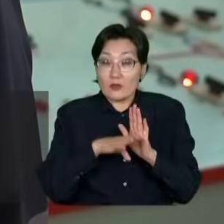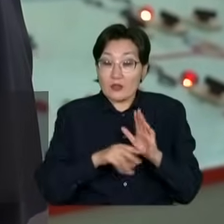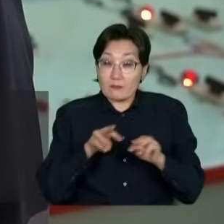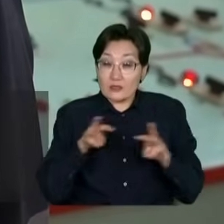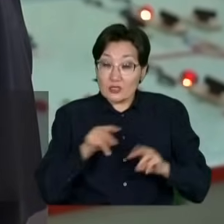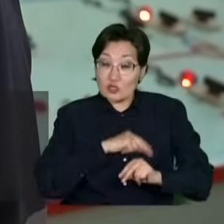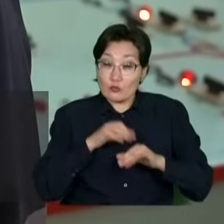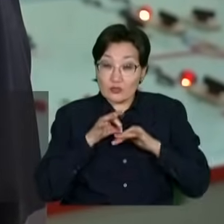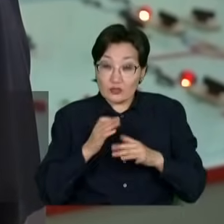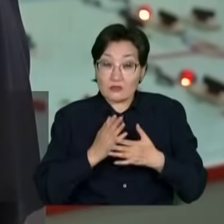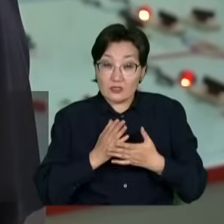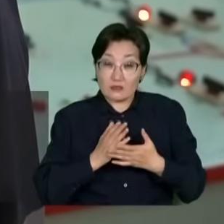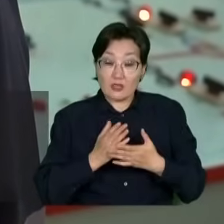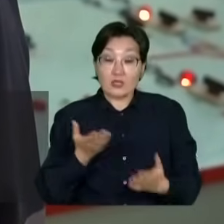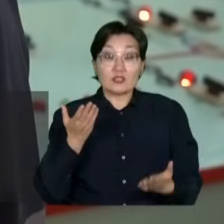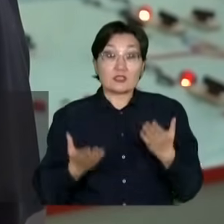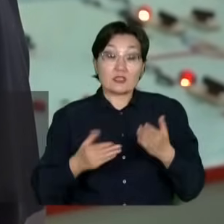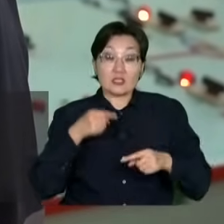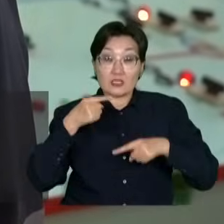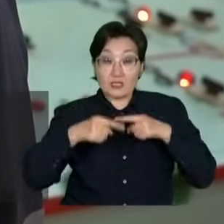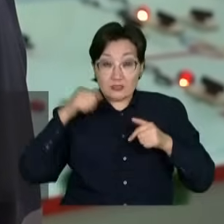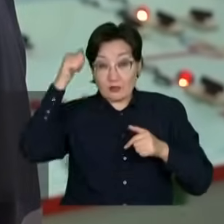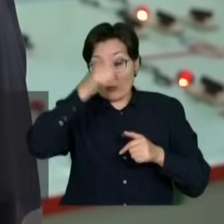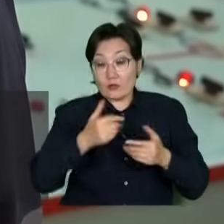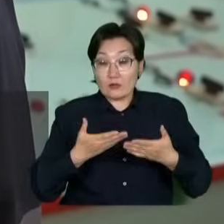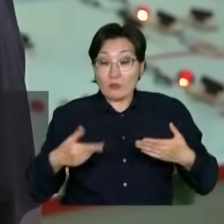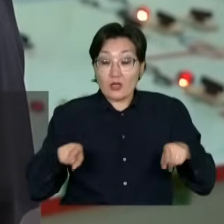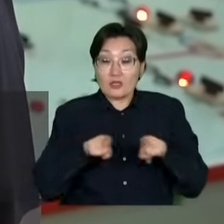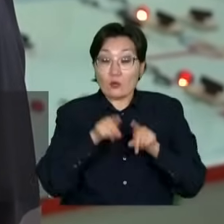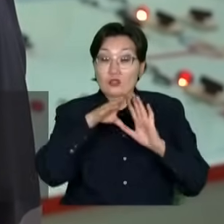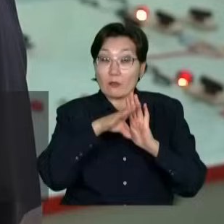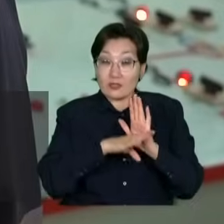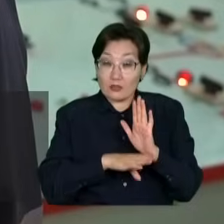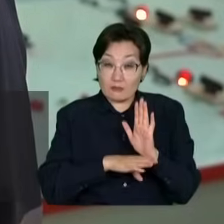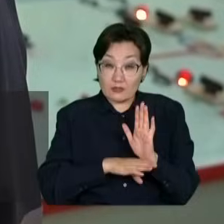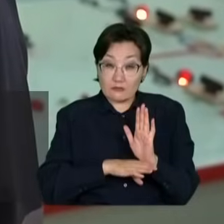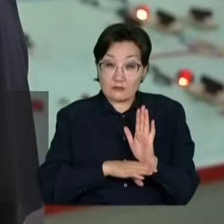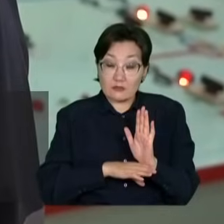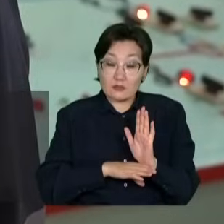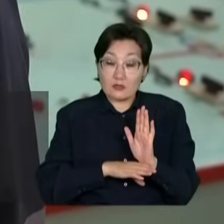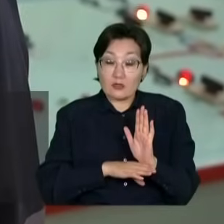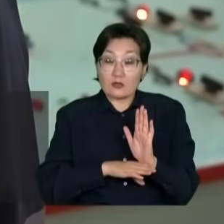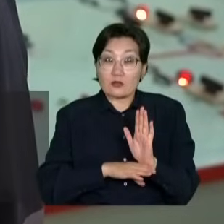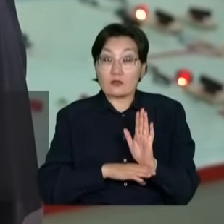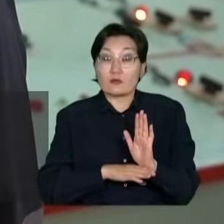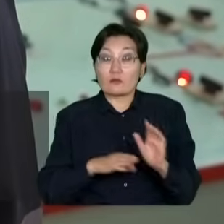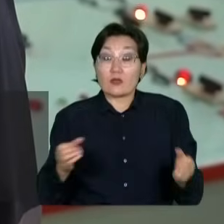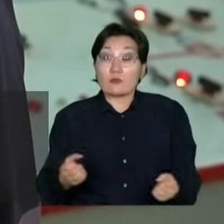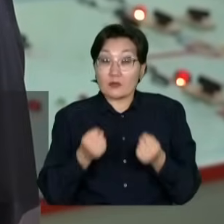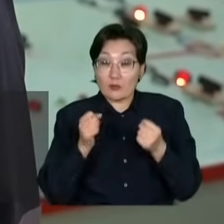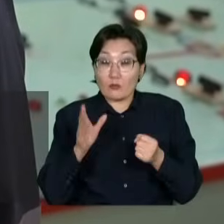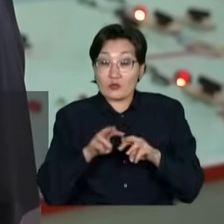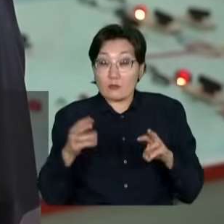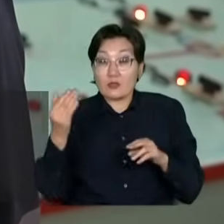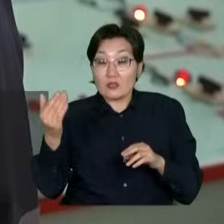жатыр. Егер келесі жылы бізге осы бағдарламаны қолдаса министрлік тарапынан,